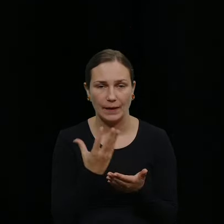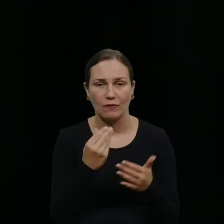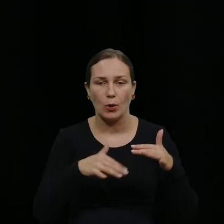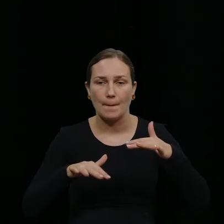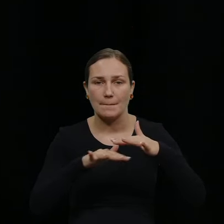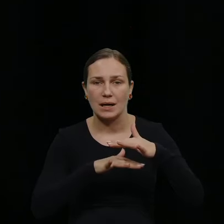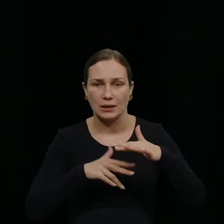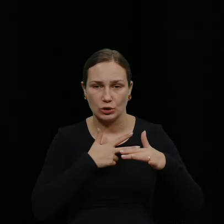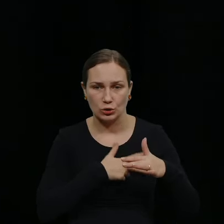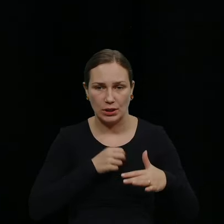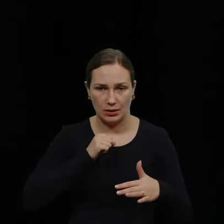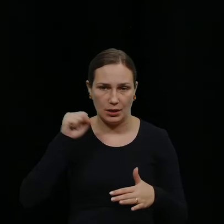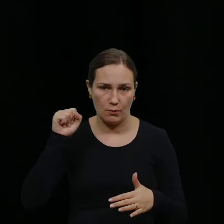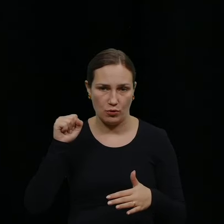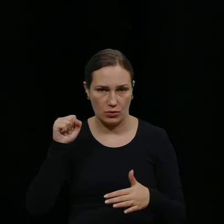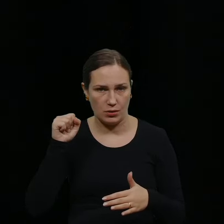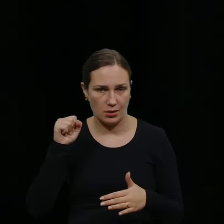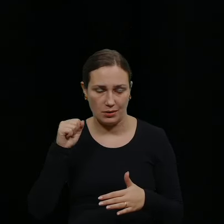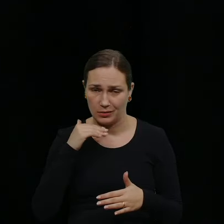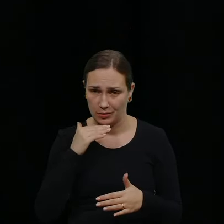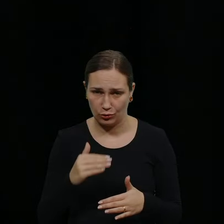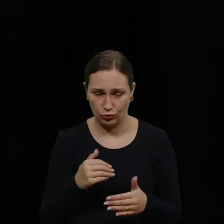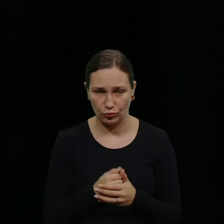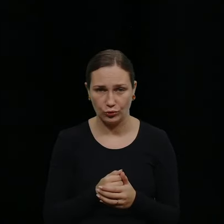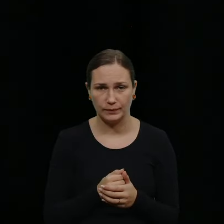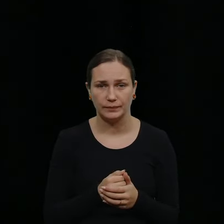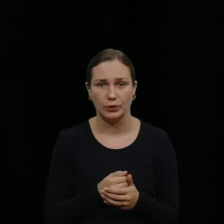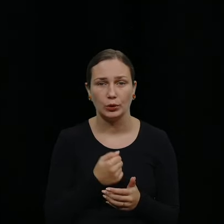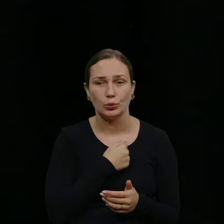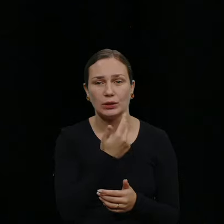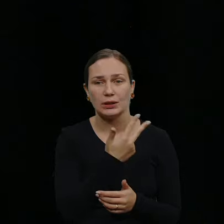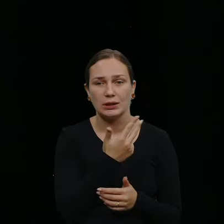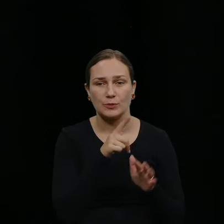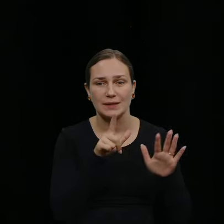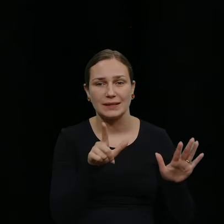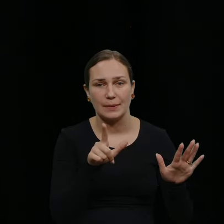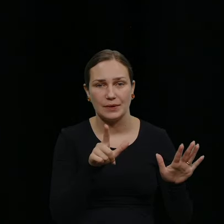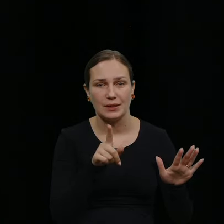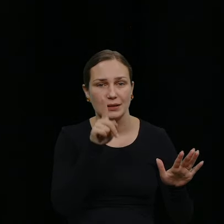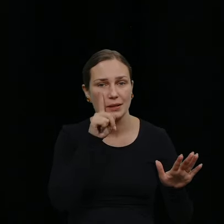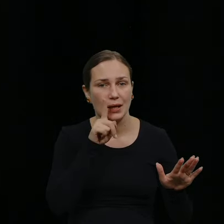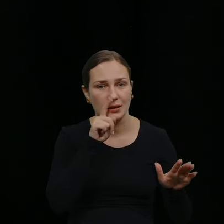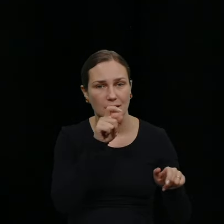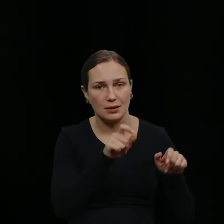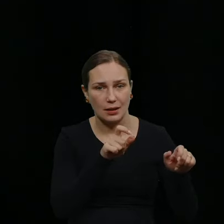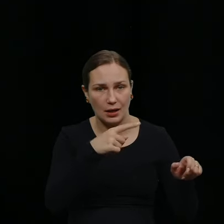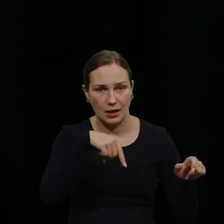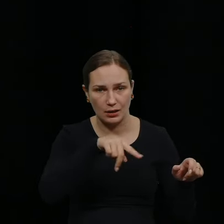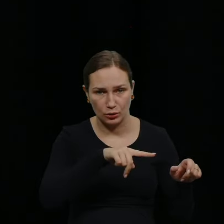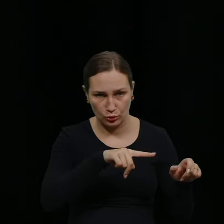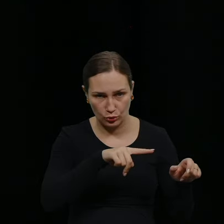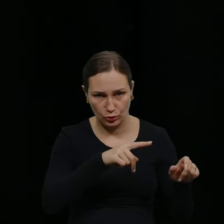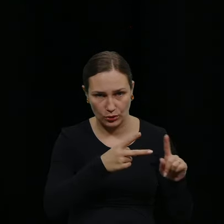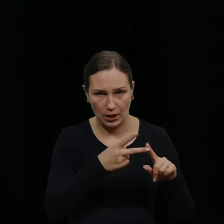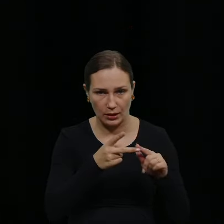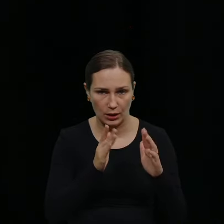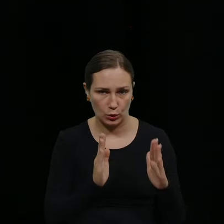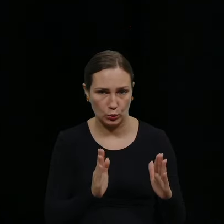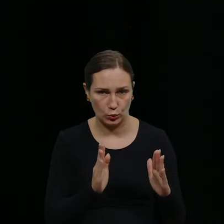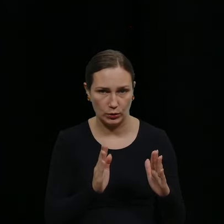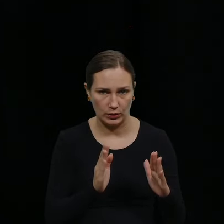pagrindas yra socialdemokratai be abejo, turintis 37 kandidatus antrajame